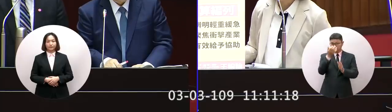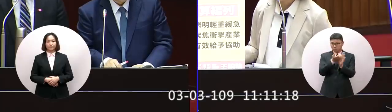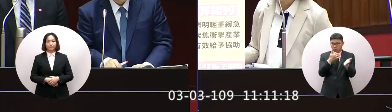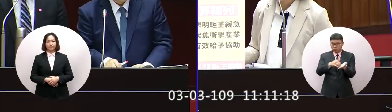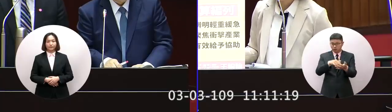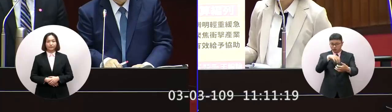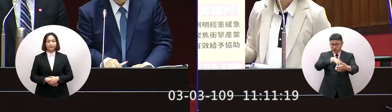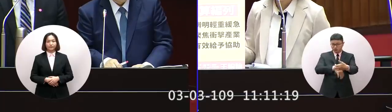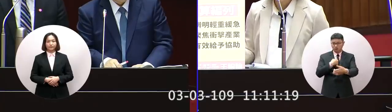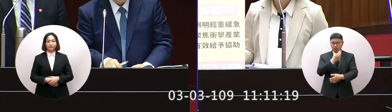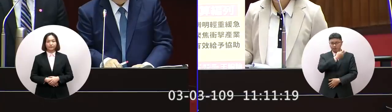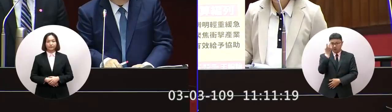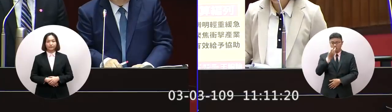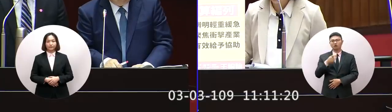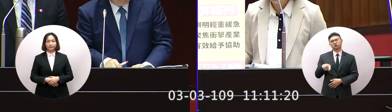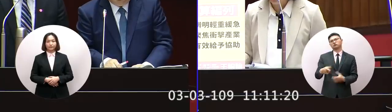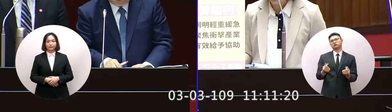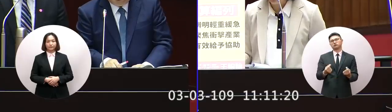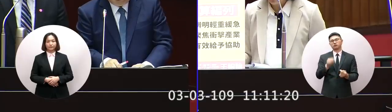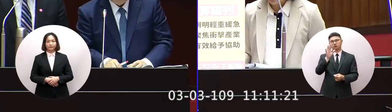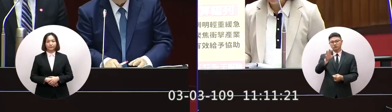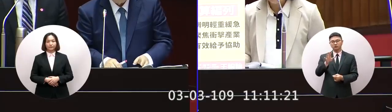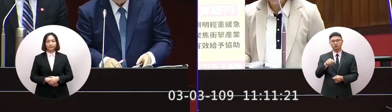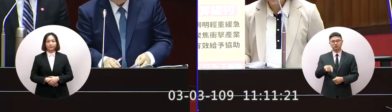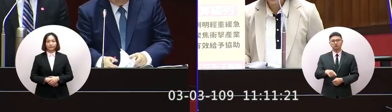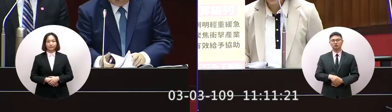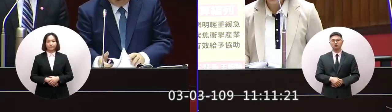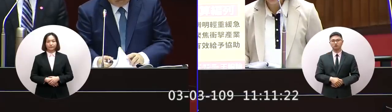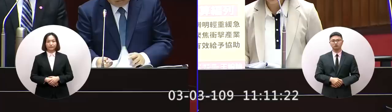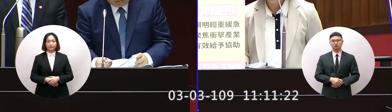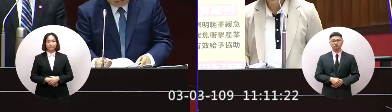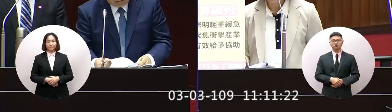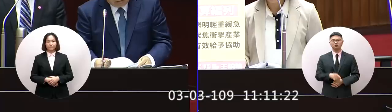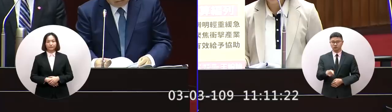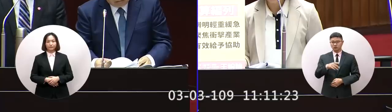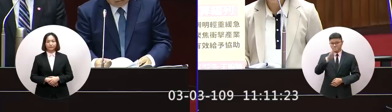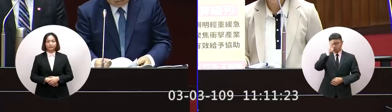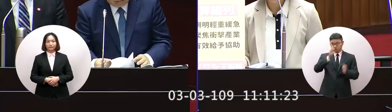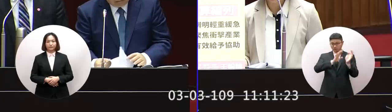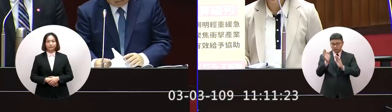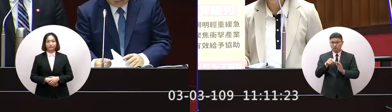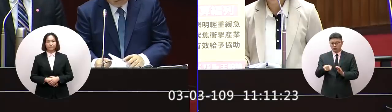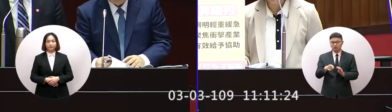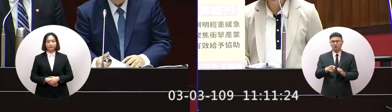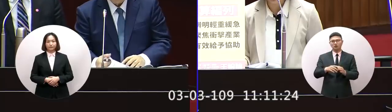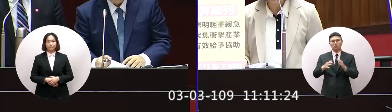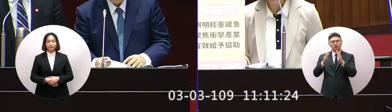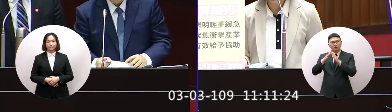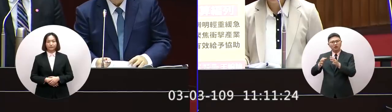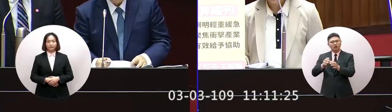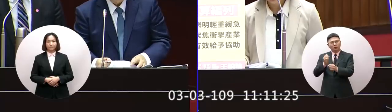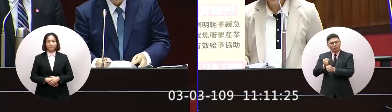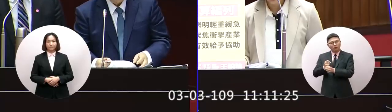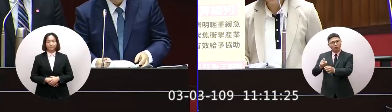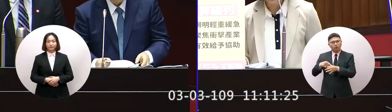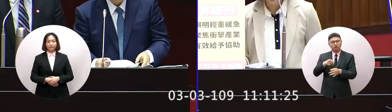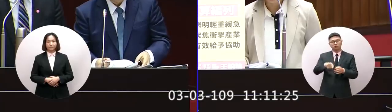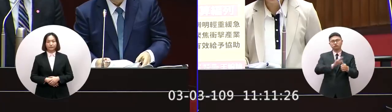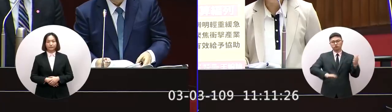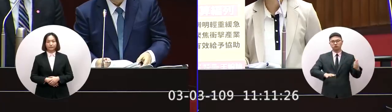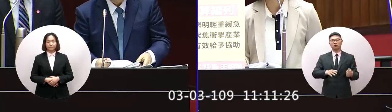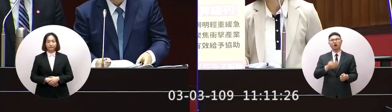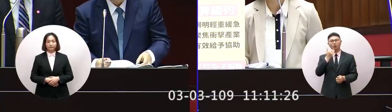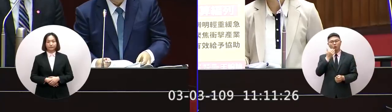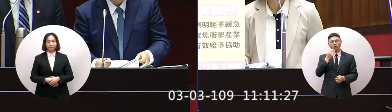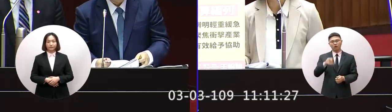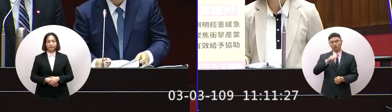面，其实又可以看得到说，我们仍然编列了这一笔所谓发给因疫情导致家庭生计受影响或因隔离治疗不幸死